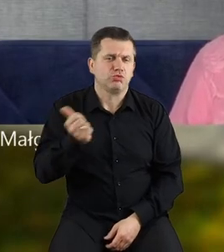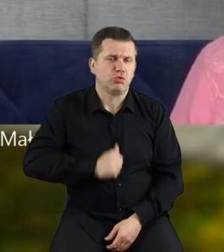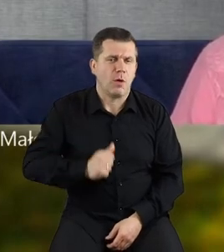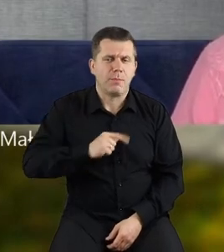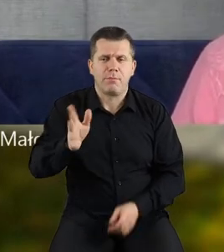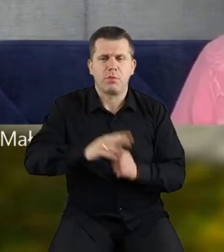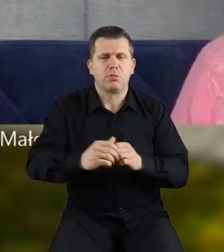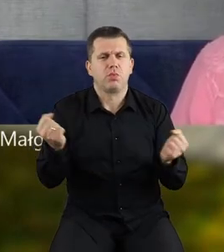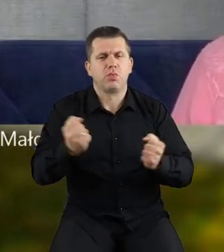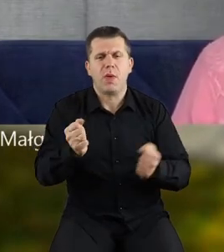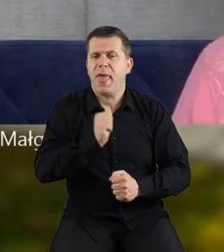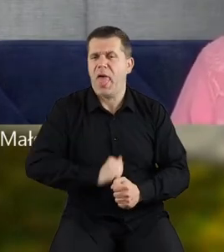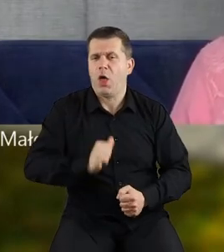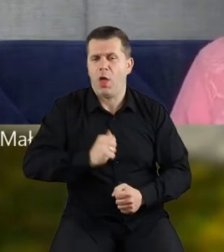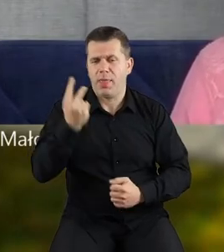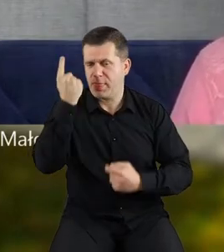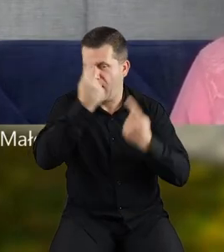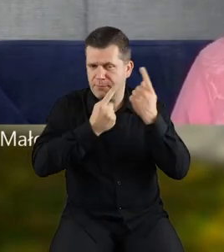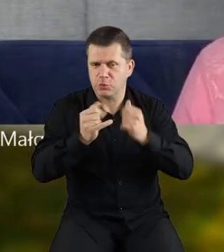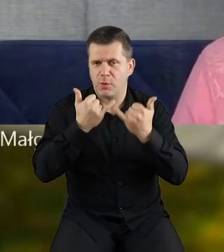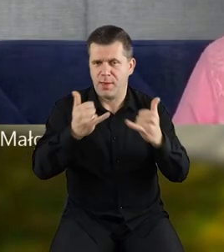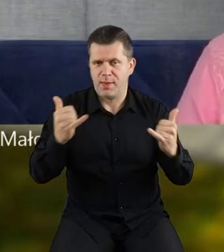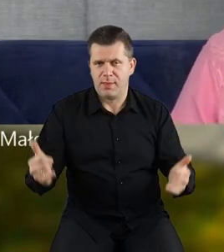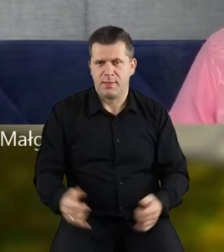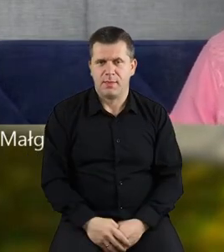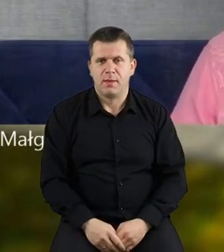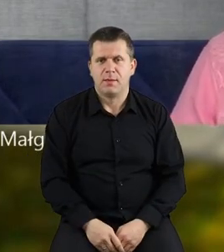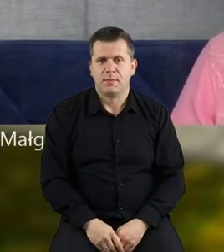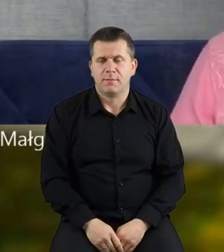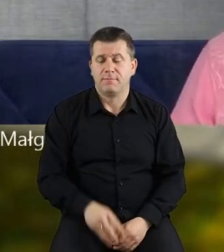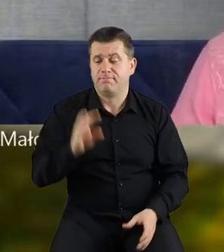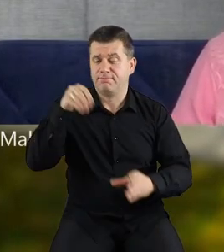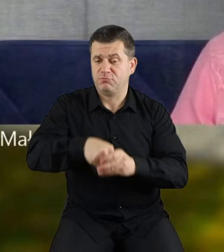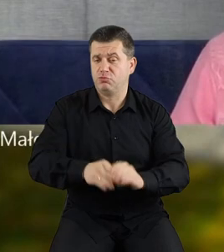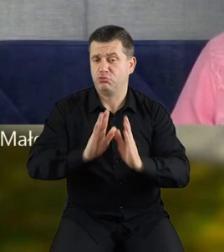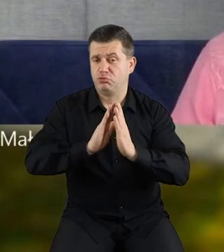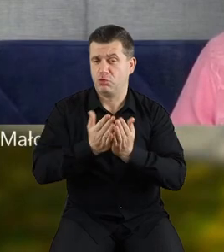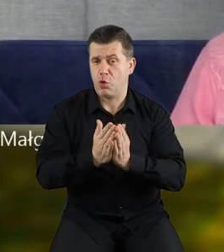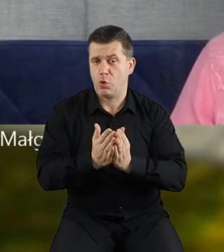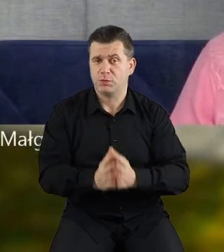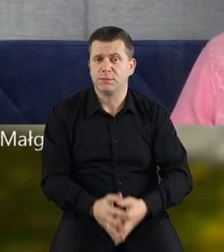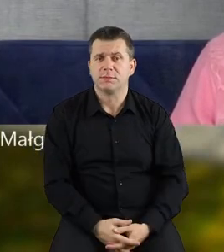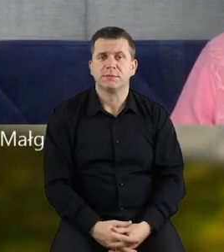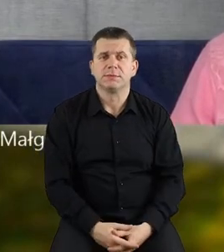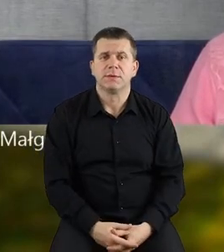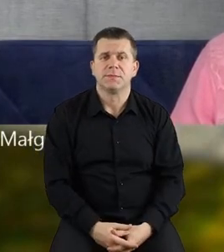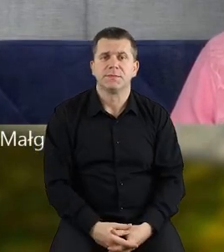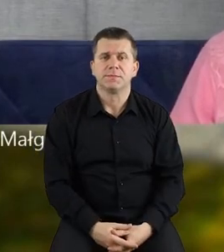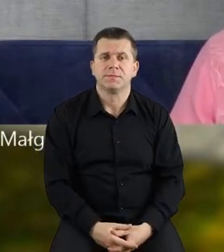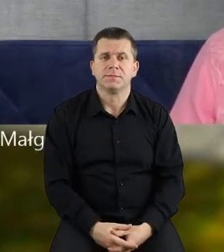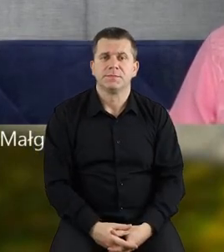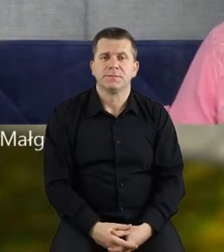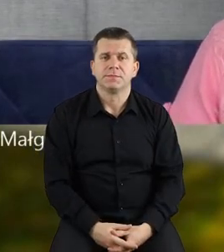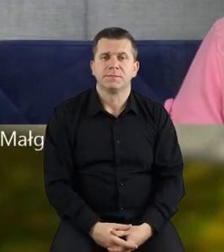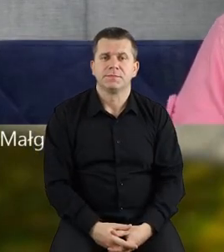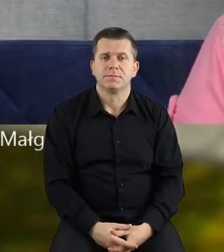była sobą, a więc była egoistką, nie myślącą o innych. Tak, i w tak. książce